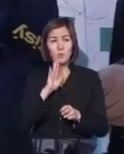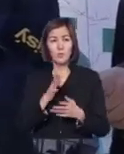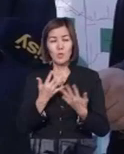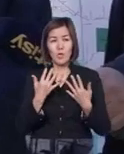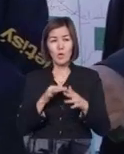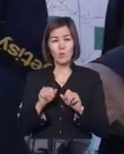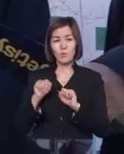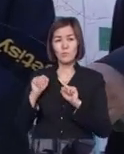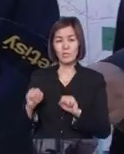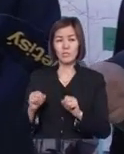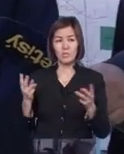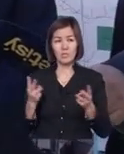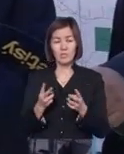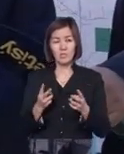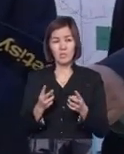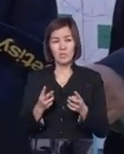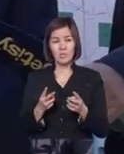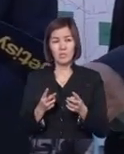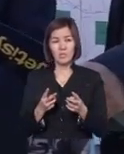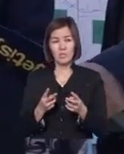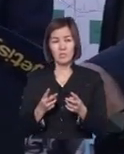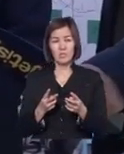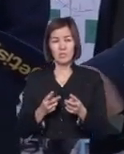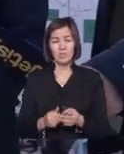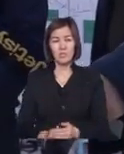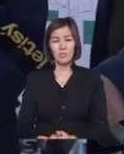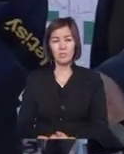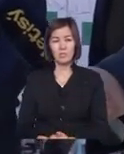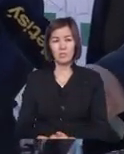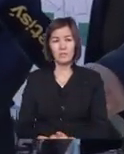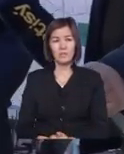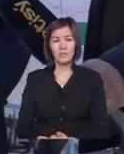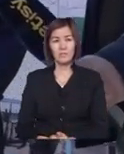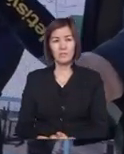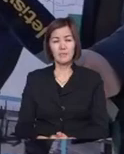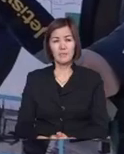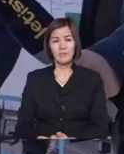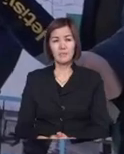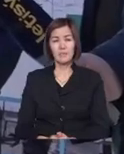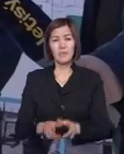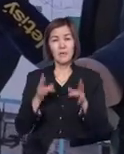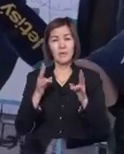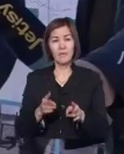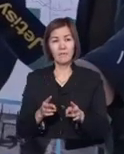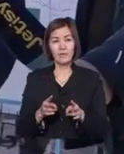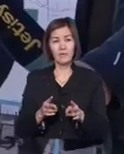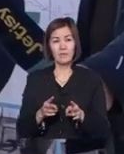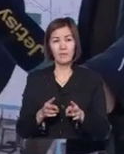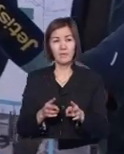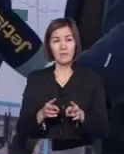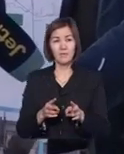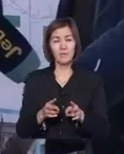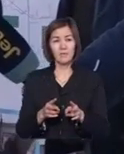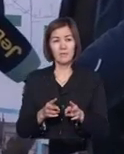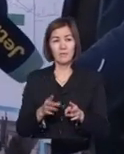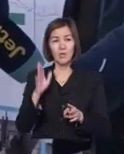бір защитный дамба жасауымыз керек те, ары қарай ауылдың сыртына суын тартып кететін. Жоқ, если аварийный слив болса, ана обводной